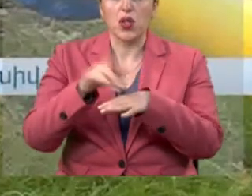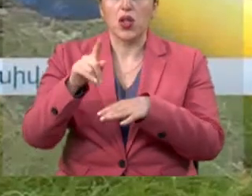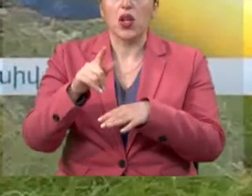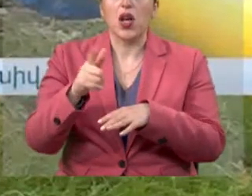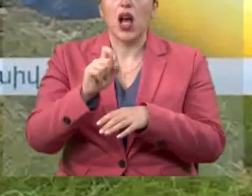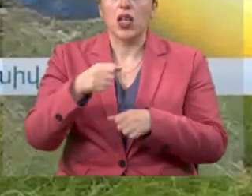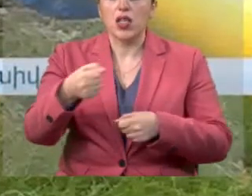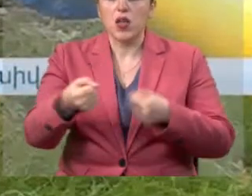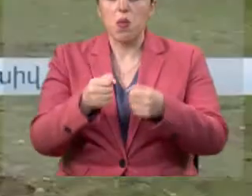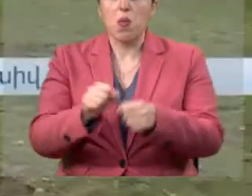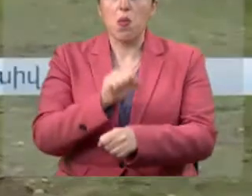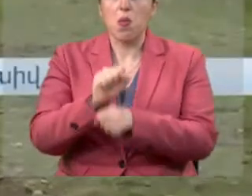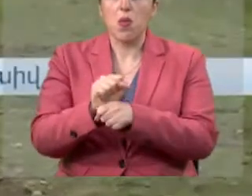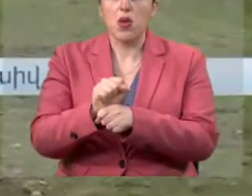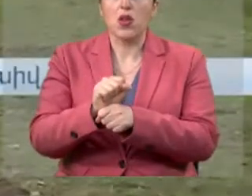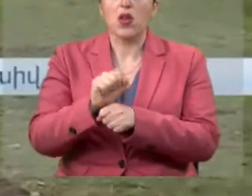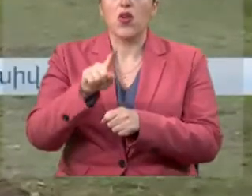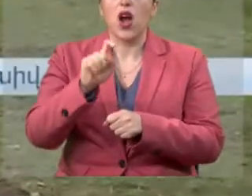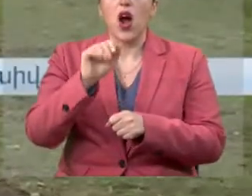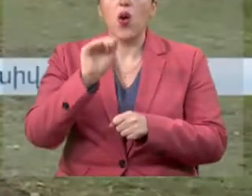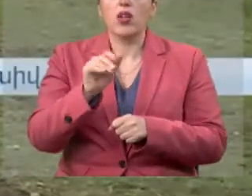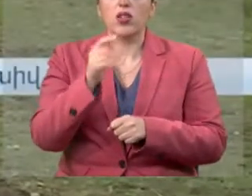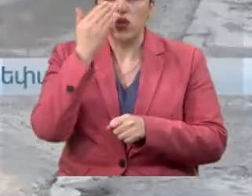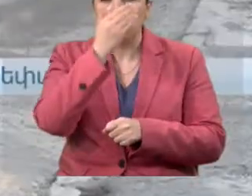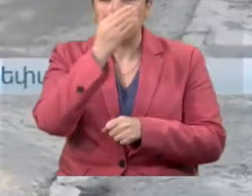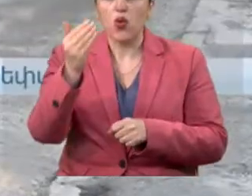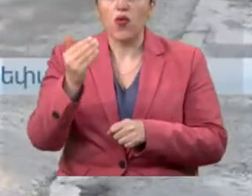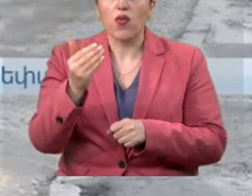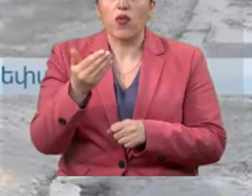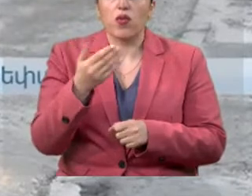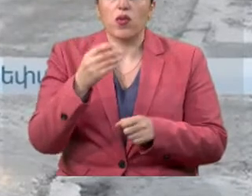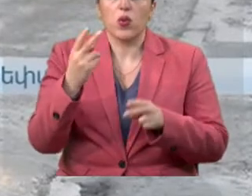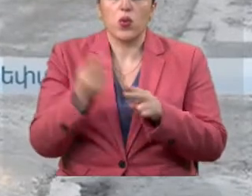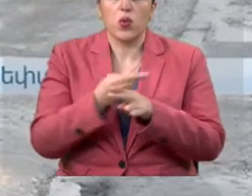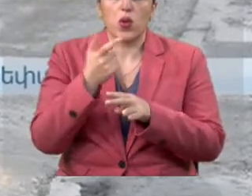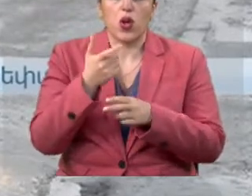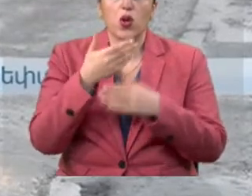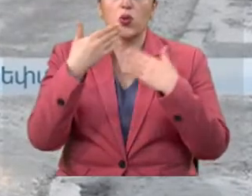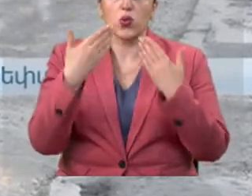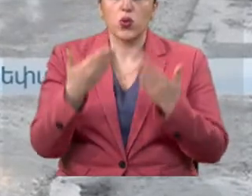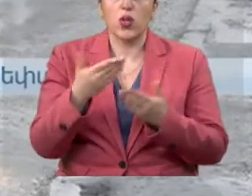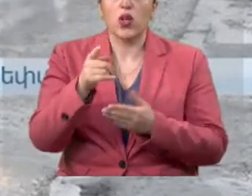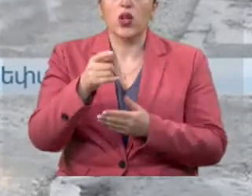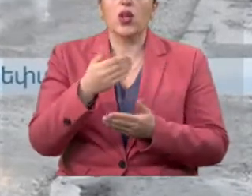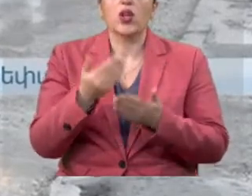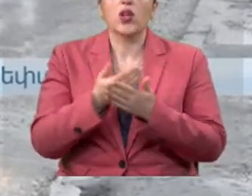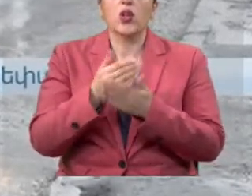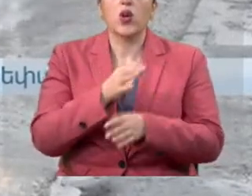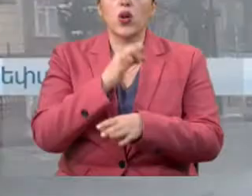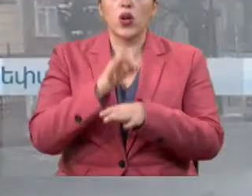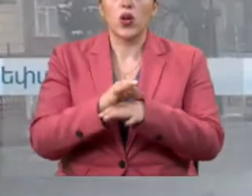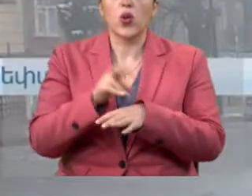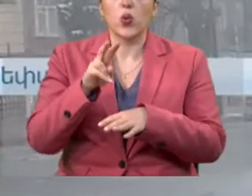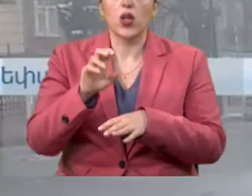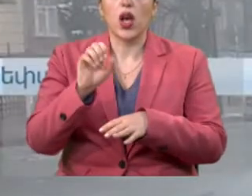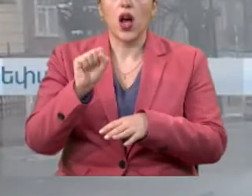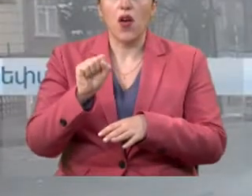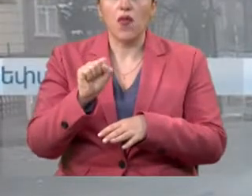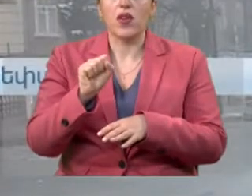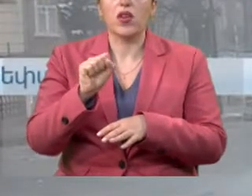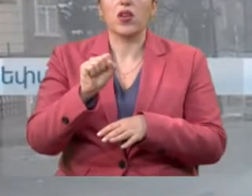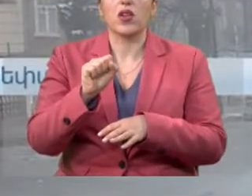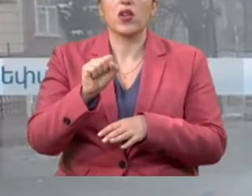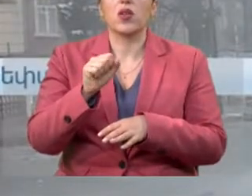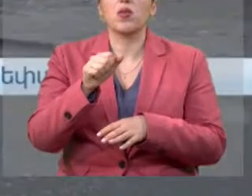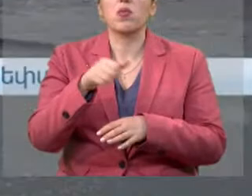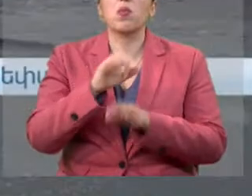են Արցախի 100,000 բնակչին սպասարկող խողովակը։ Արցախի նախագահի մամուլի քարտուղար Լուսինե Ավանեսյանից հետաքրքրվեցինք, այժմ